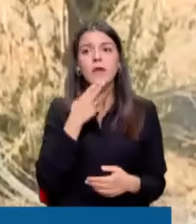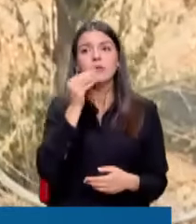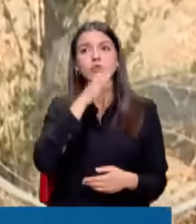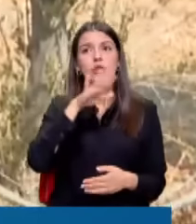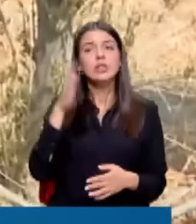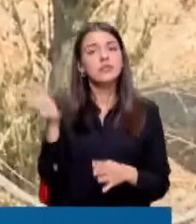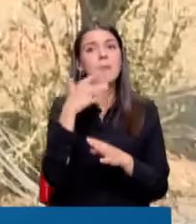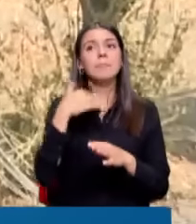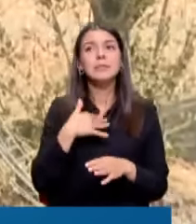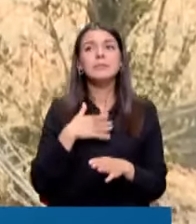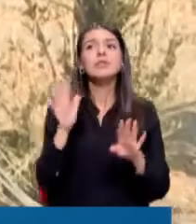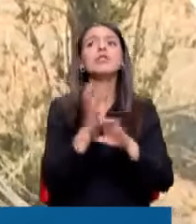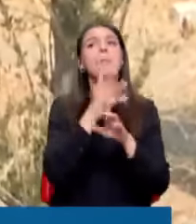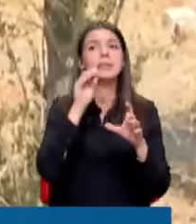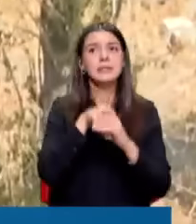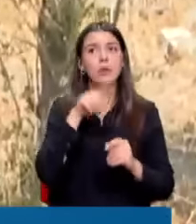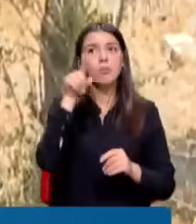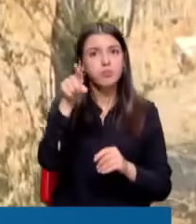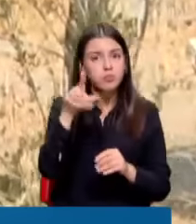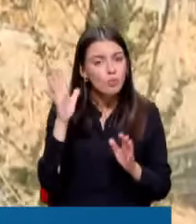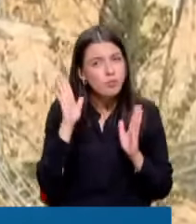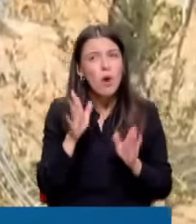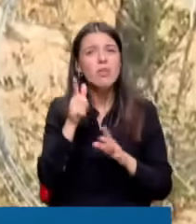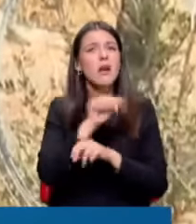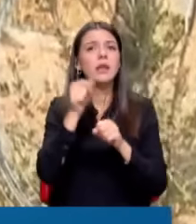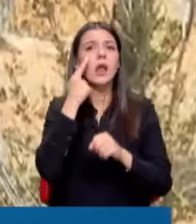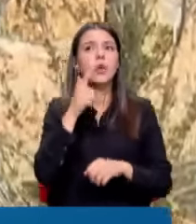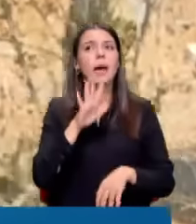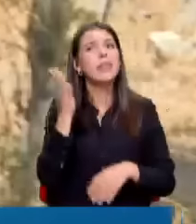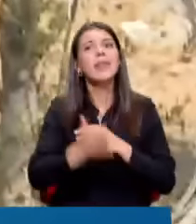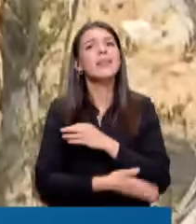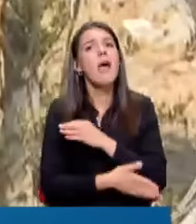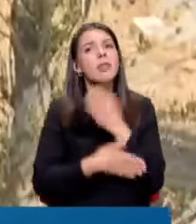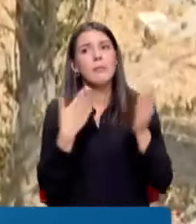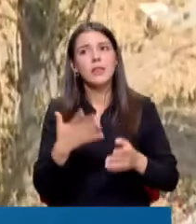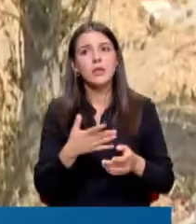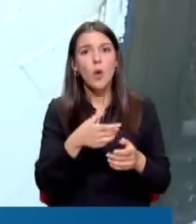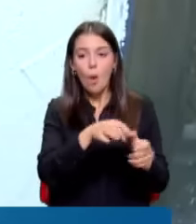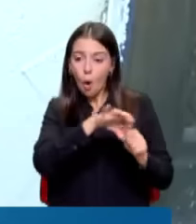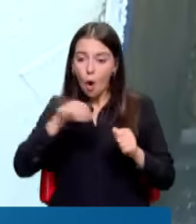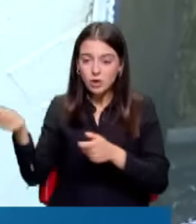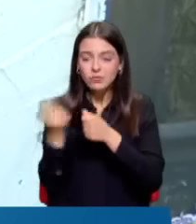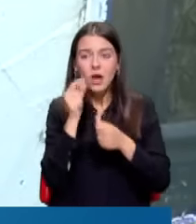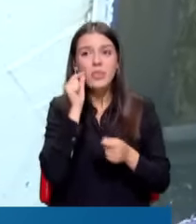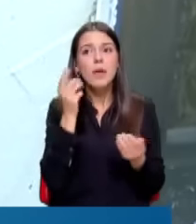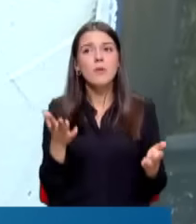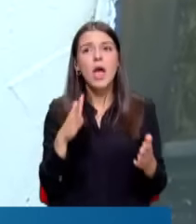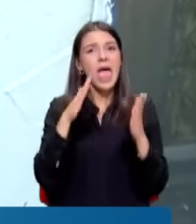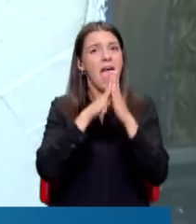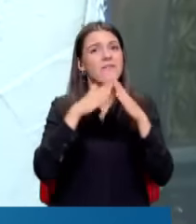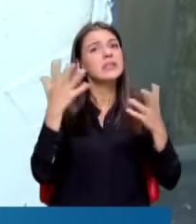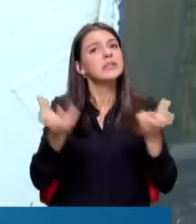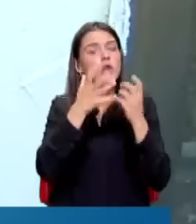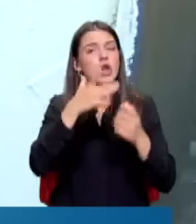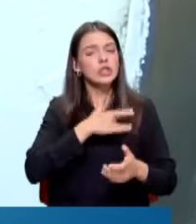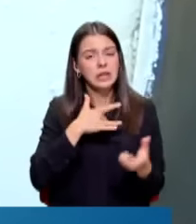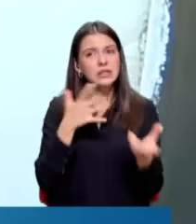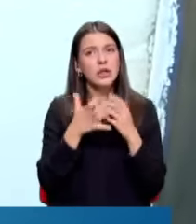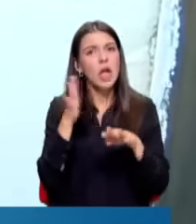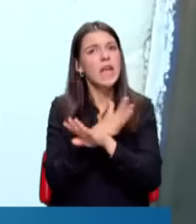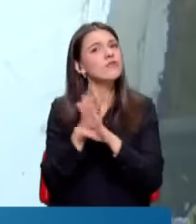Bizi çıkartmasalardı en azından bu şekilde zarar görmezdik. Hani yardım ederdik. Hortumu çekecek adam yok. Düşünün eviniz yanıyor ya. Canınız